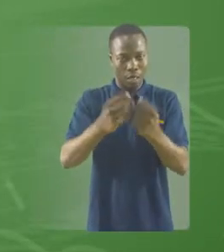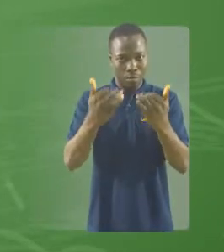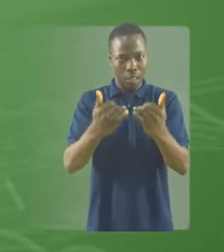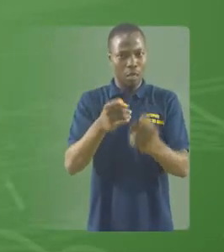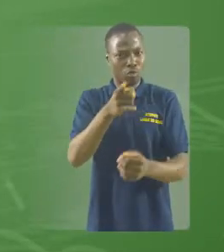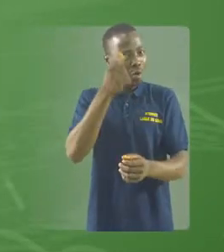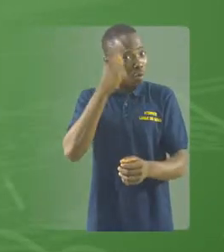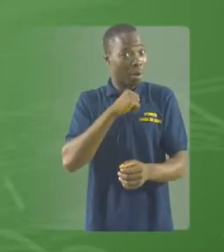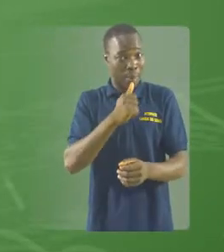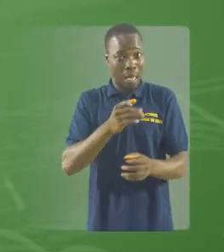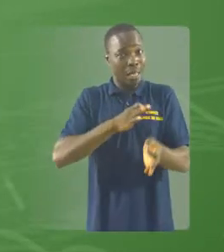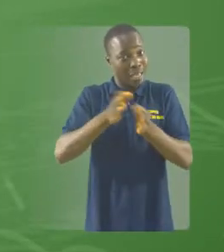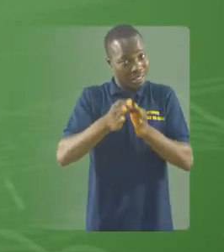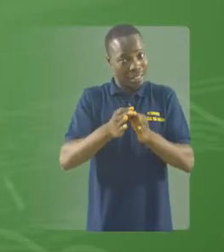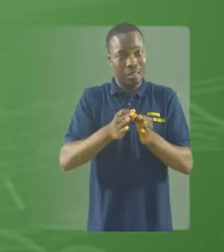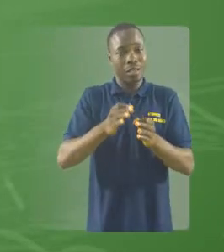fixation.